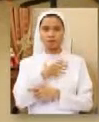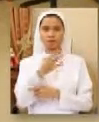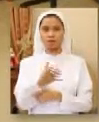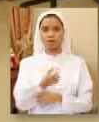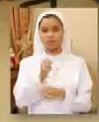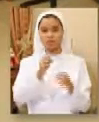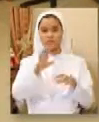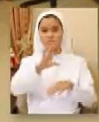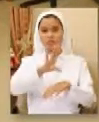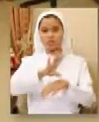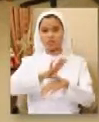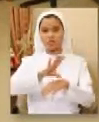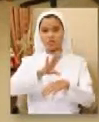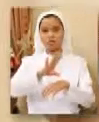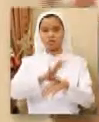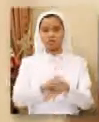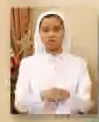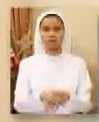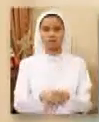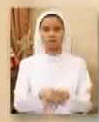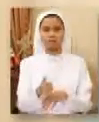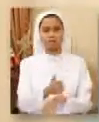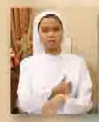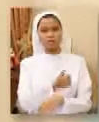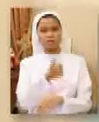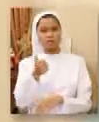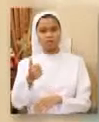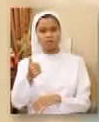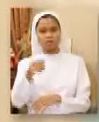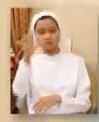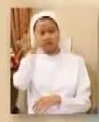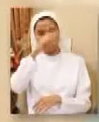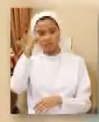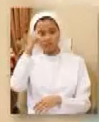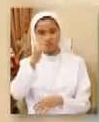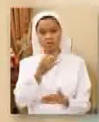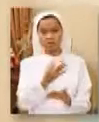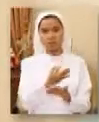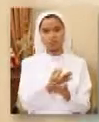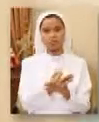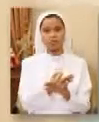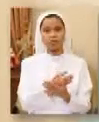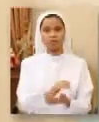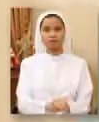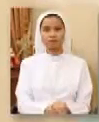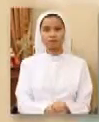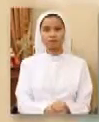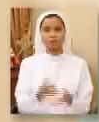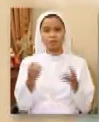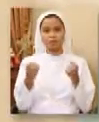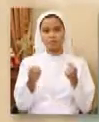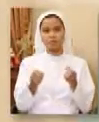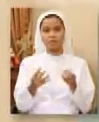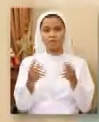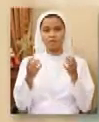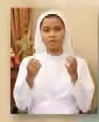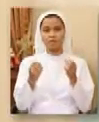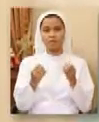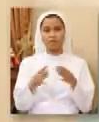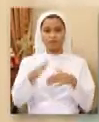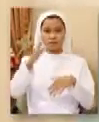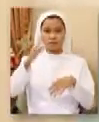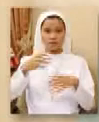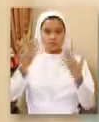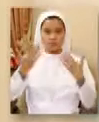mo, Makilo. Siyempre, iba na fa-fundraising, kumuko rin sa labas. You know? Kaya marami na akong, marami na akong happiness sa